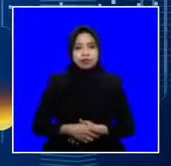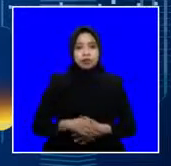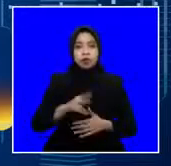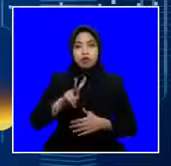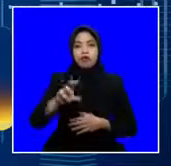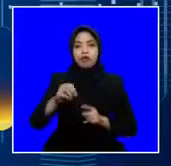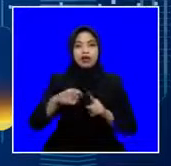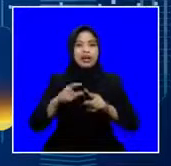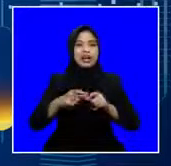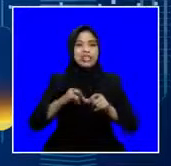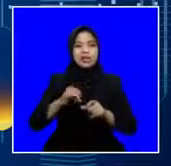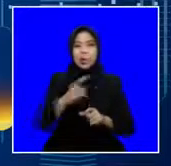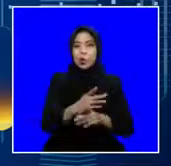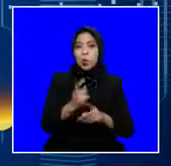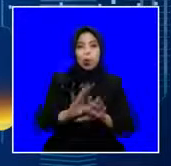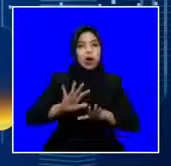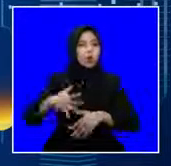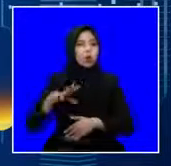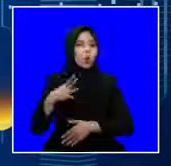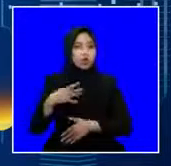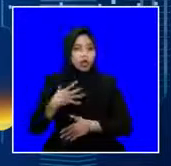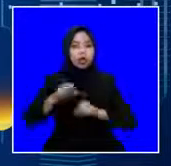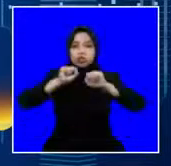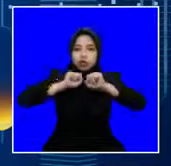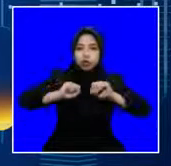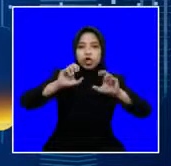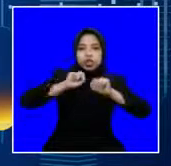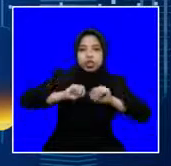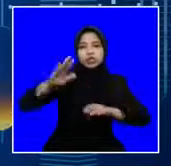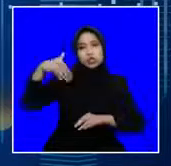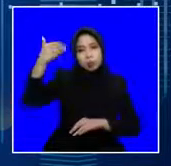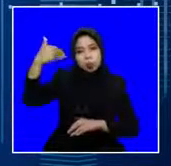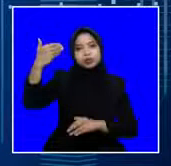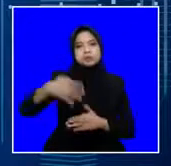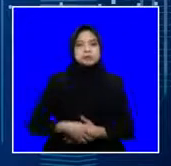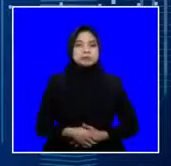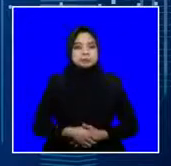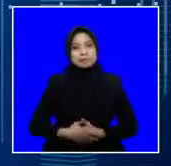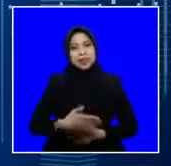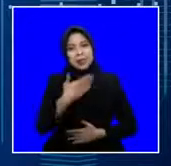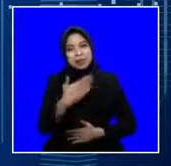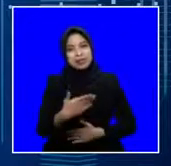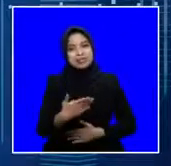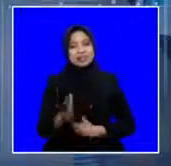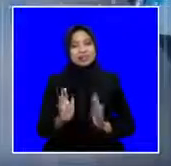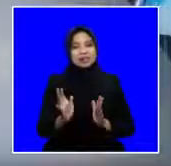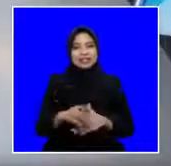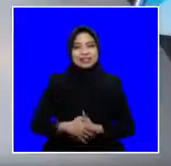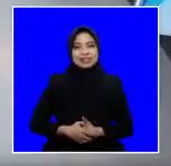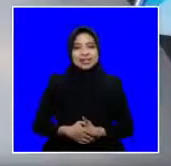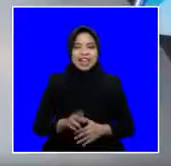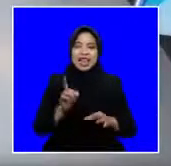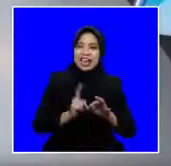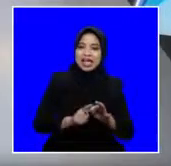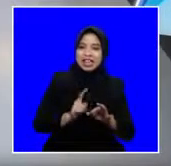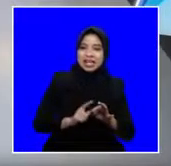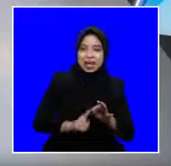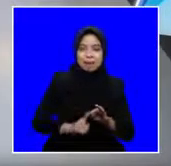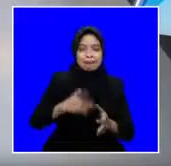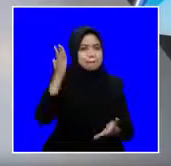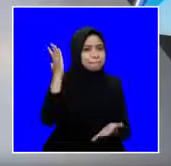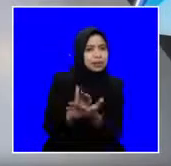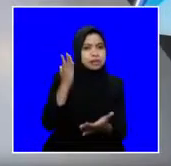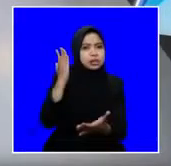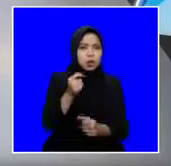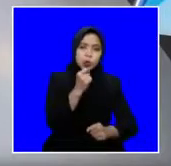vokasi atau dosen vokasi, kami juga akan terus lakukan sosialisasi. Mungkin demikian yang bisa kami sampaikan. Intinya kami harus